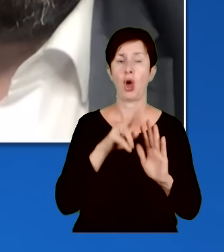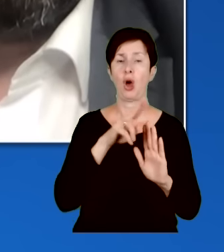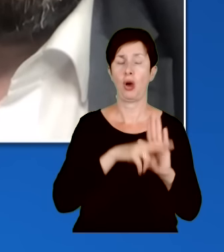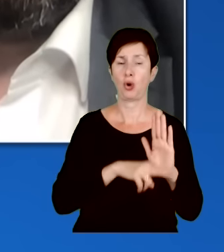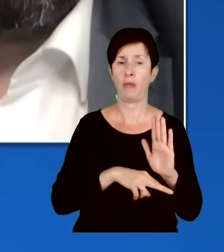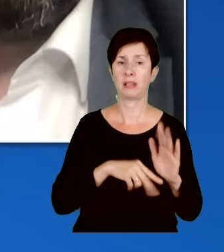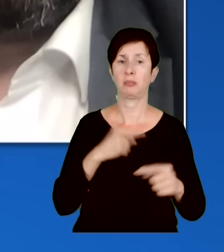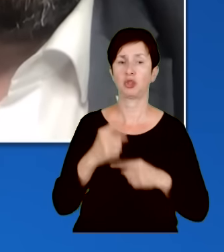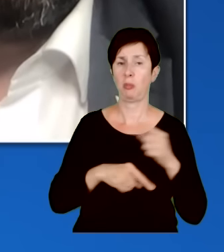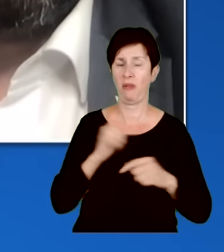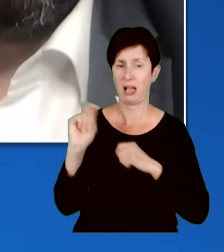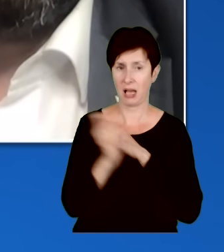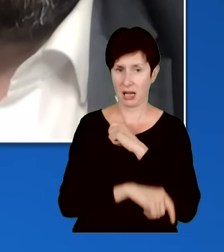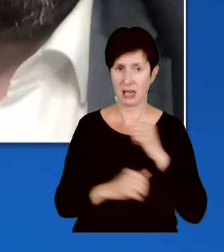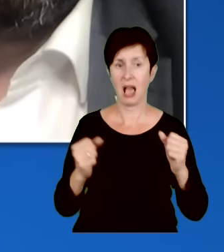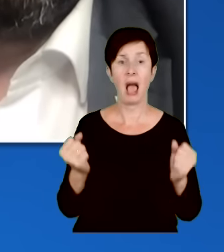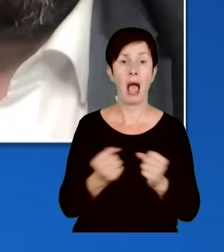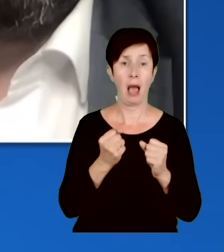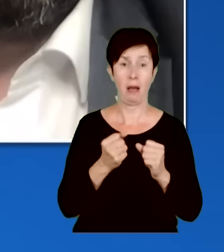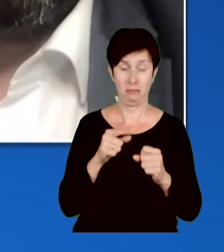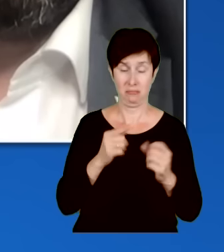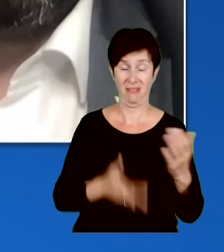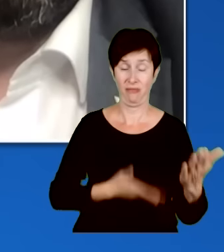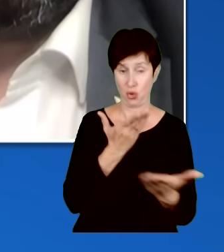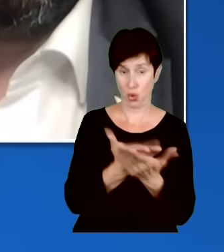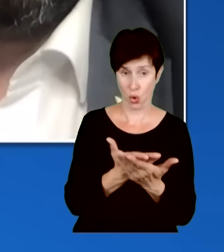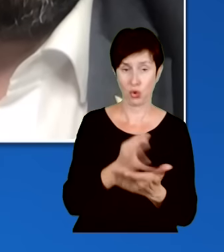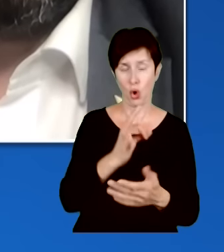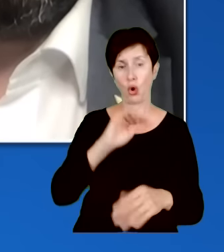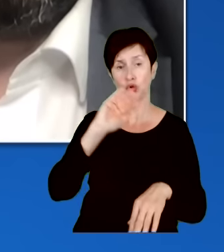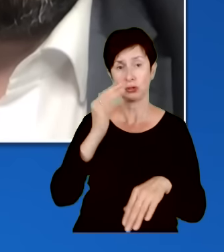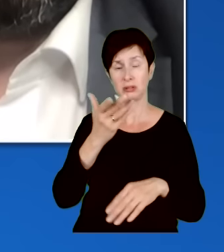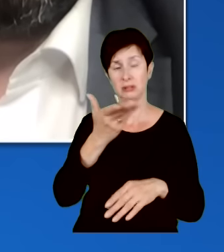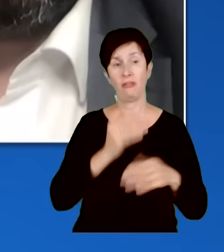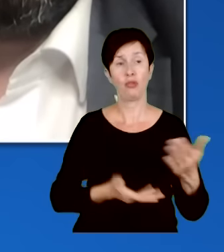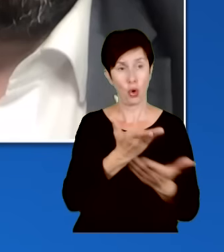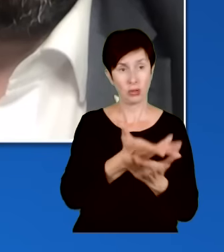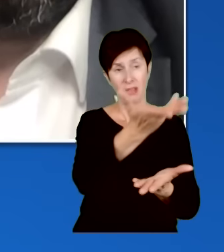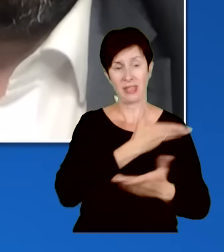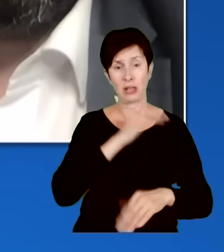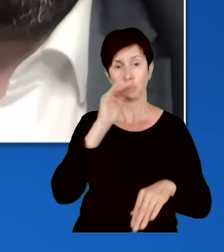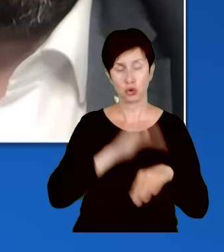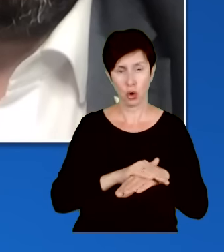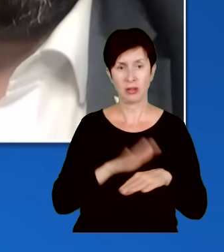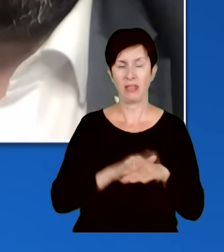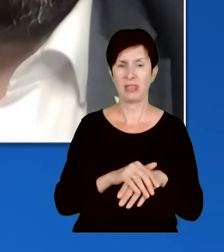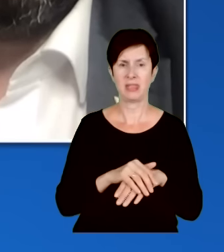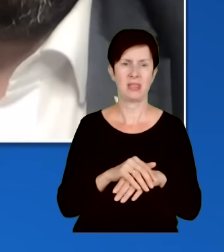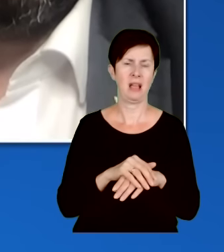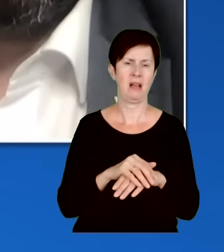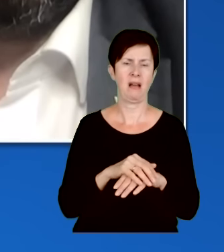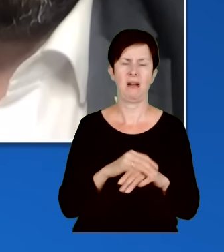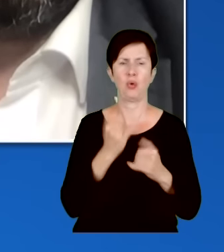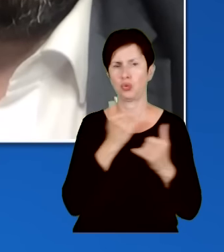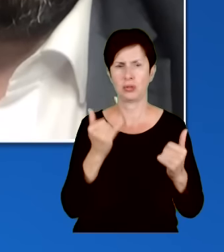karnego aby złożyć wniosek o zgodę na użycie urządzenia deszyfrujący mylnie